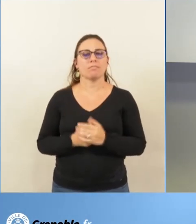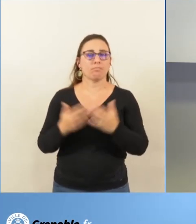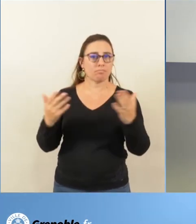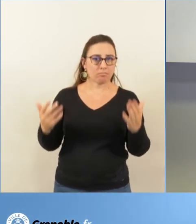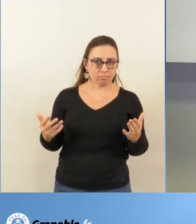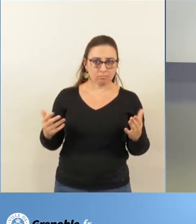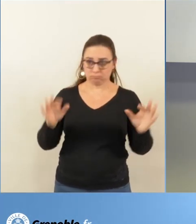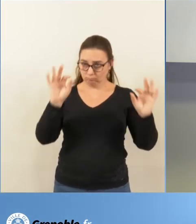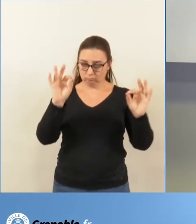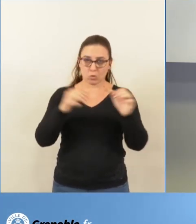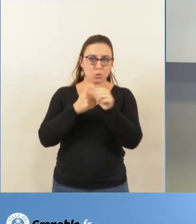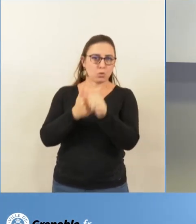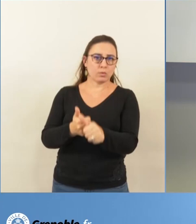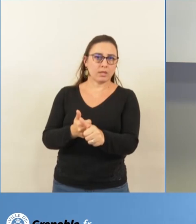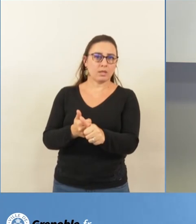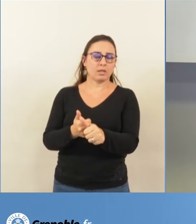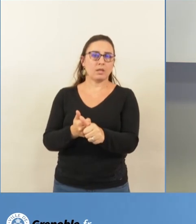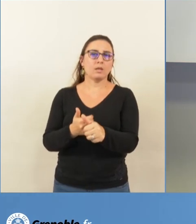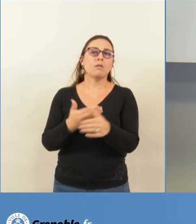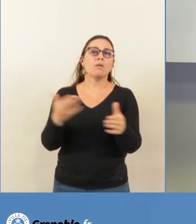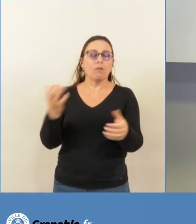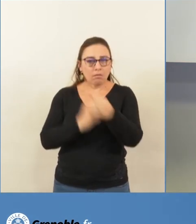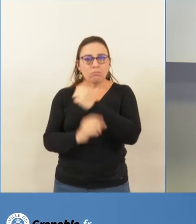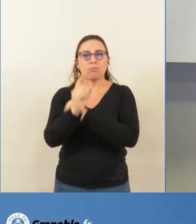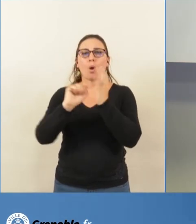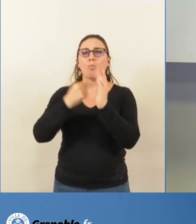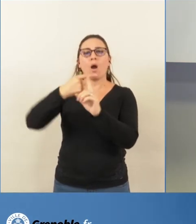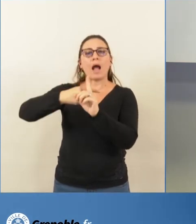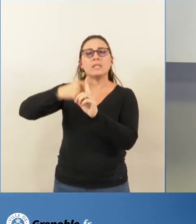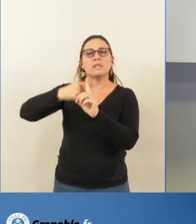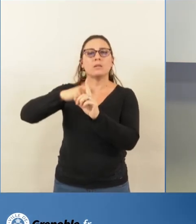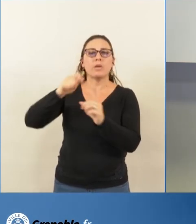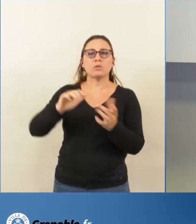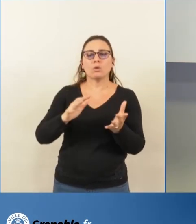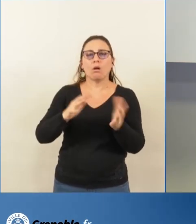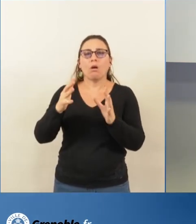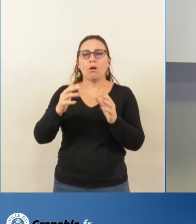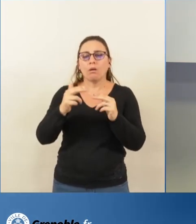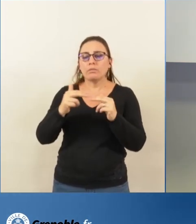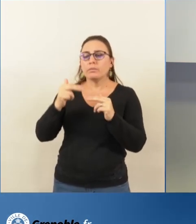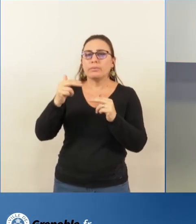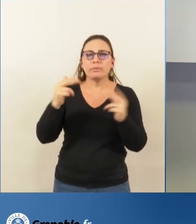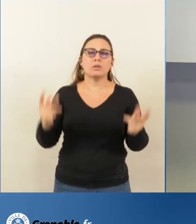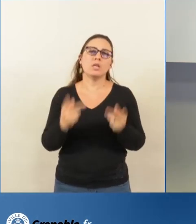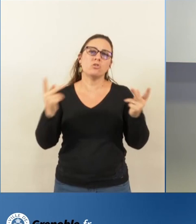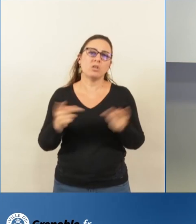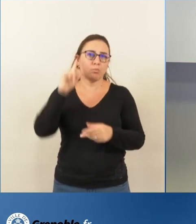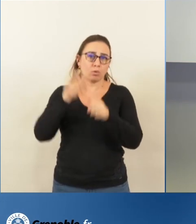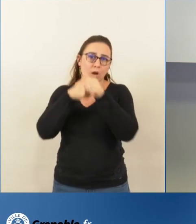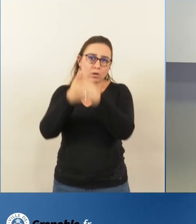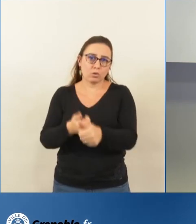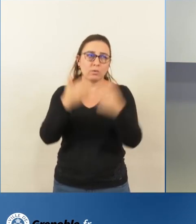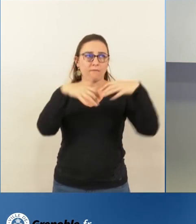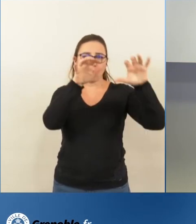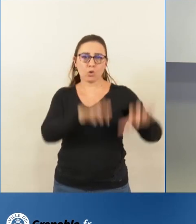d'ailleurs à part le point d'indice qui fait évoluer très légèrement puisque c'est la suit le point d'indice des